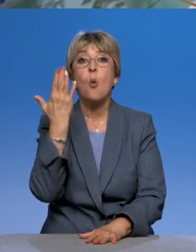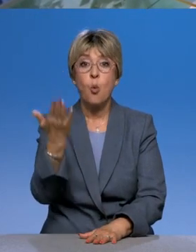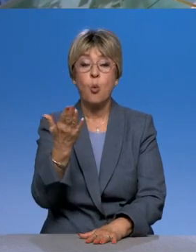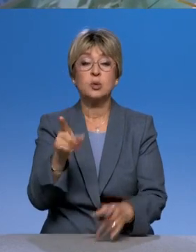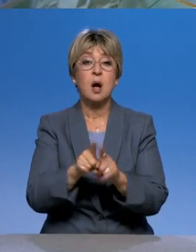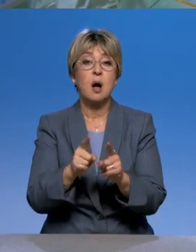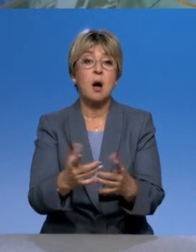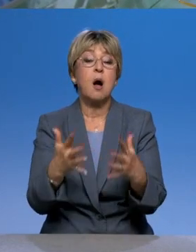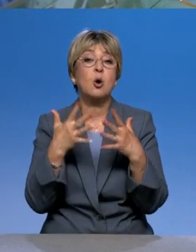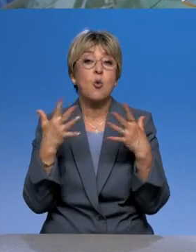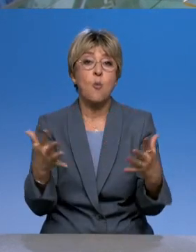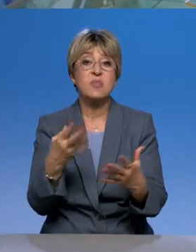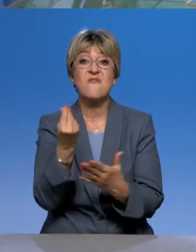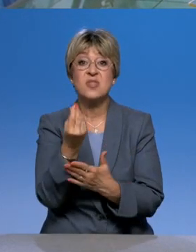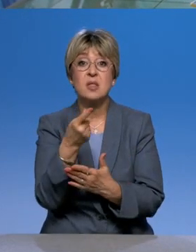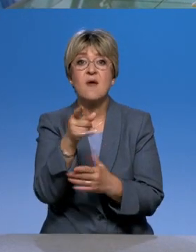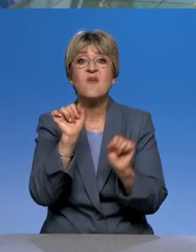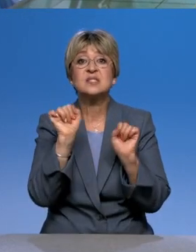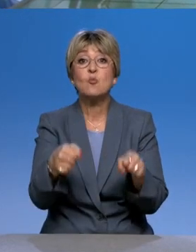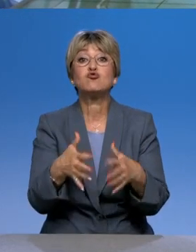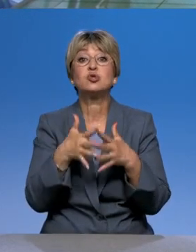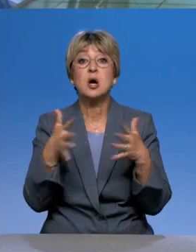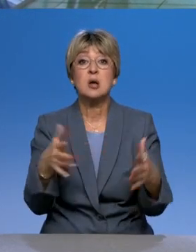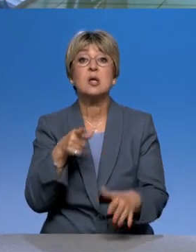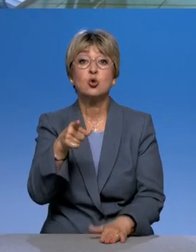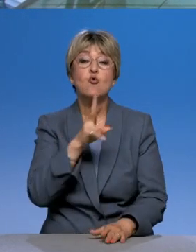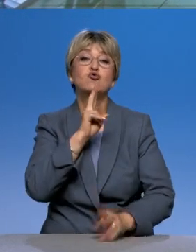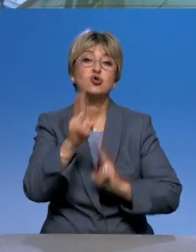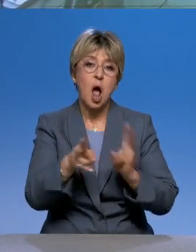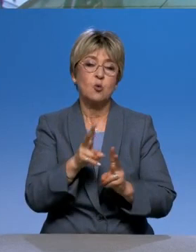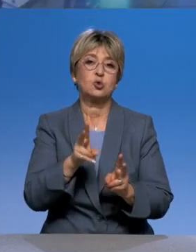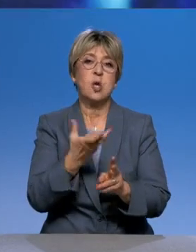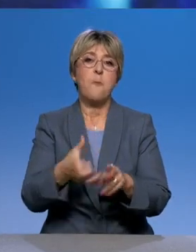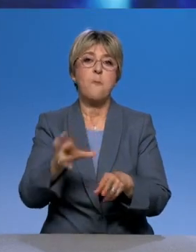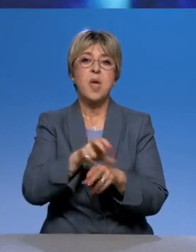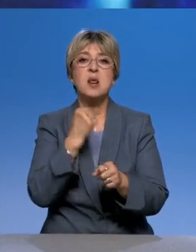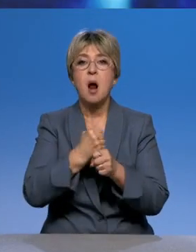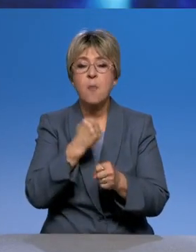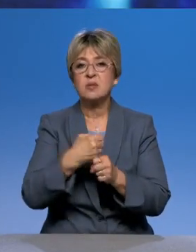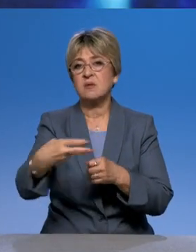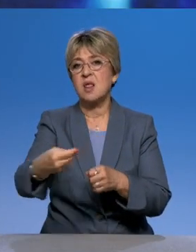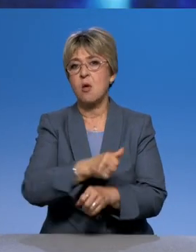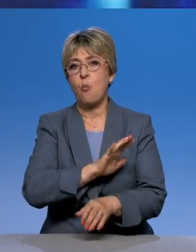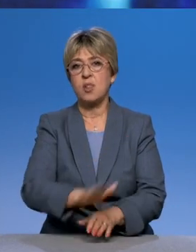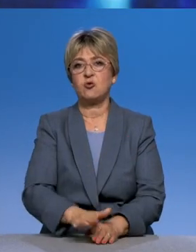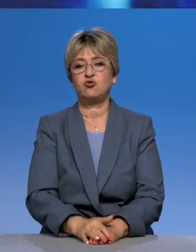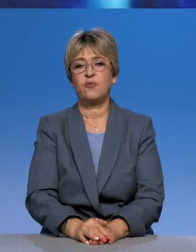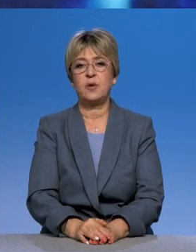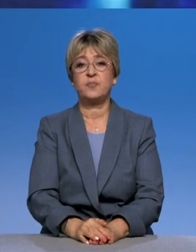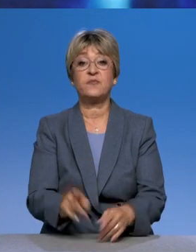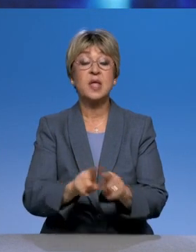с такими возможностями, то люди жалуются, что перерабатывали, им не доплачивали. Кстати, на этих таких